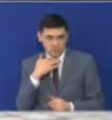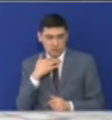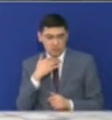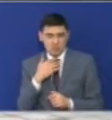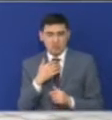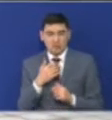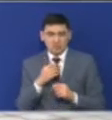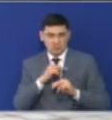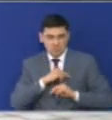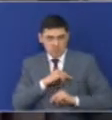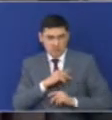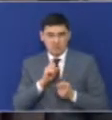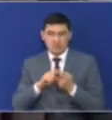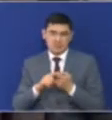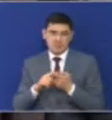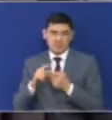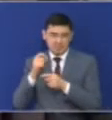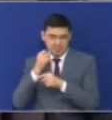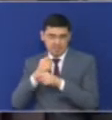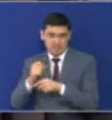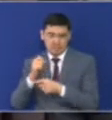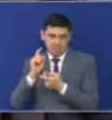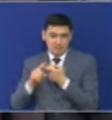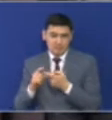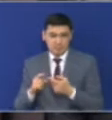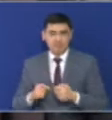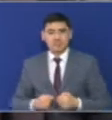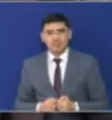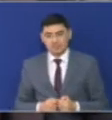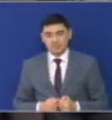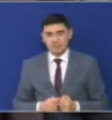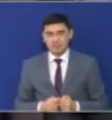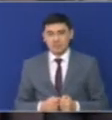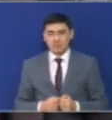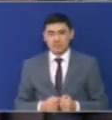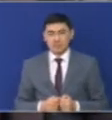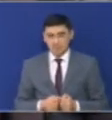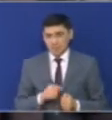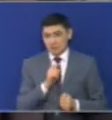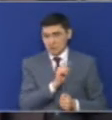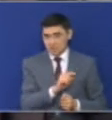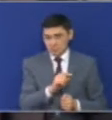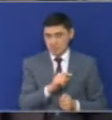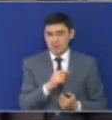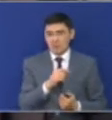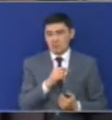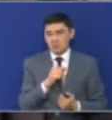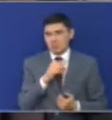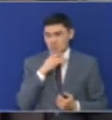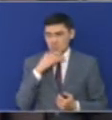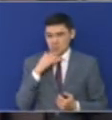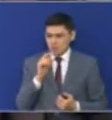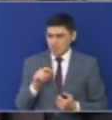достижение Великой Победы. 32 207 бойцов наших отцов и дедов ушли с